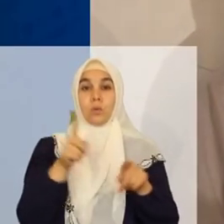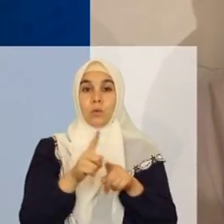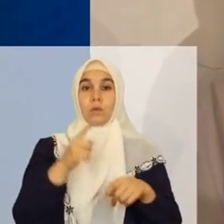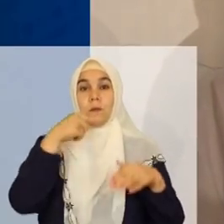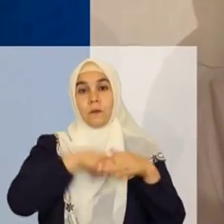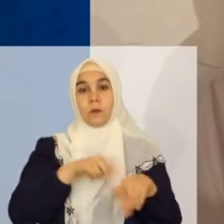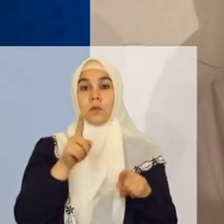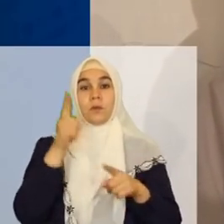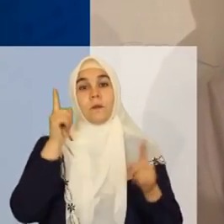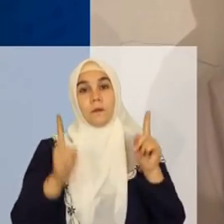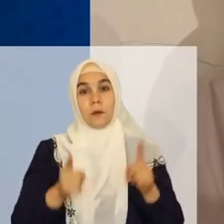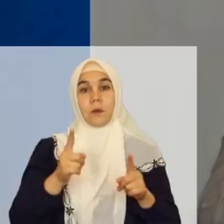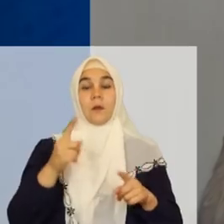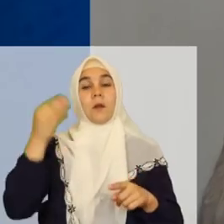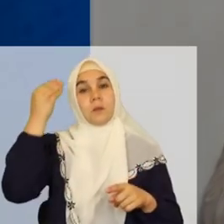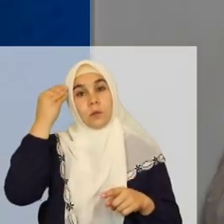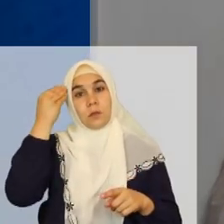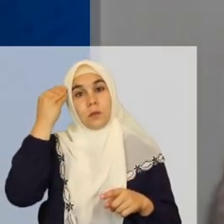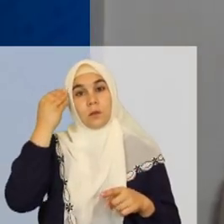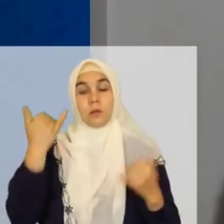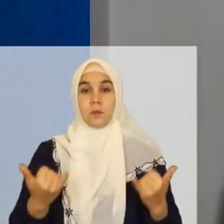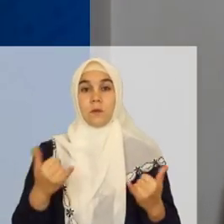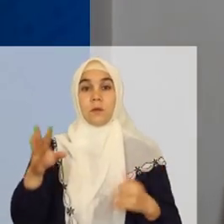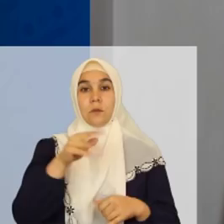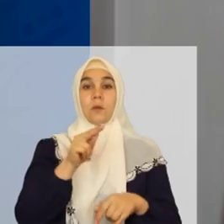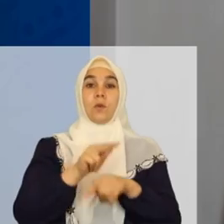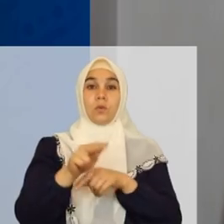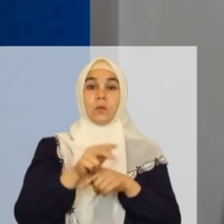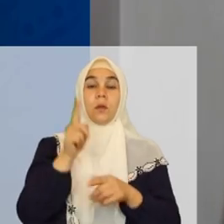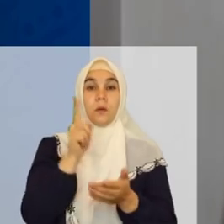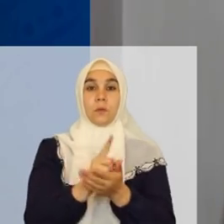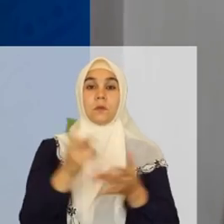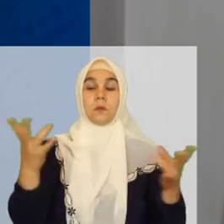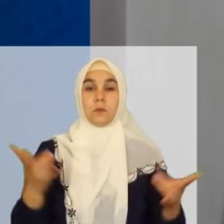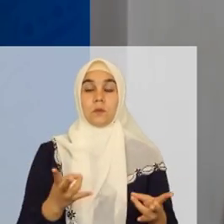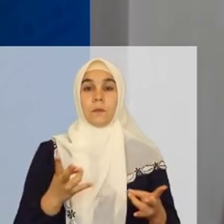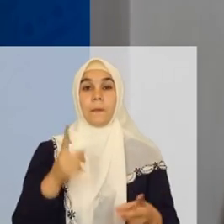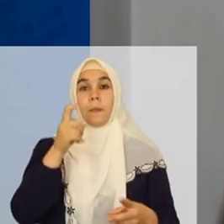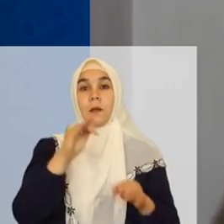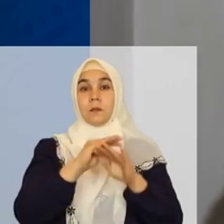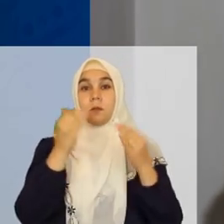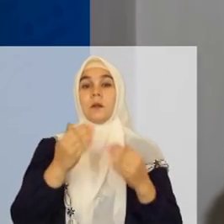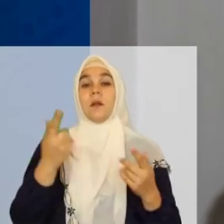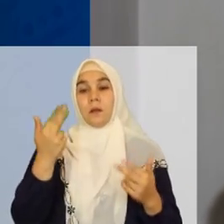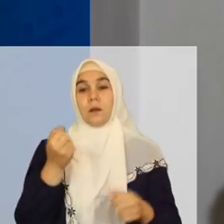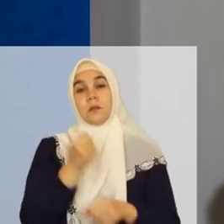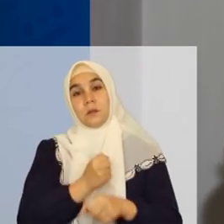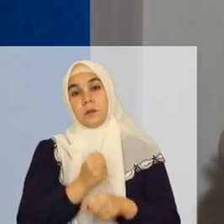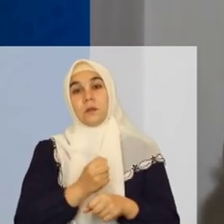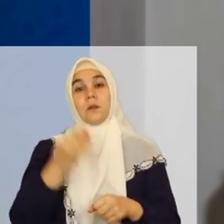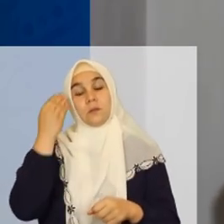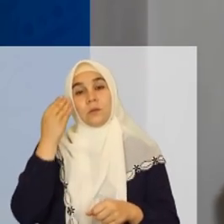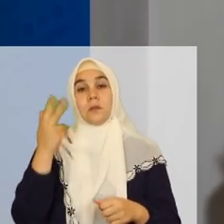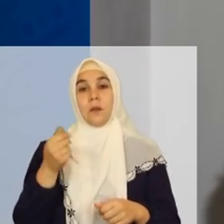ichki tarafini, haqiqatini, mohiyatini endi o'rganishsin deyapmiz. Haj qildingmi qildim ma'nosida